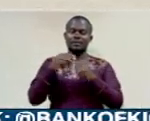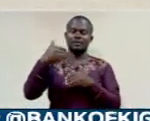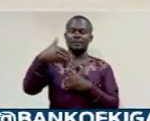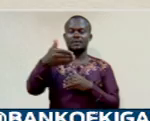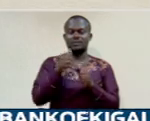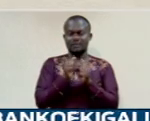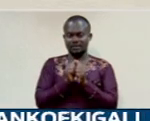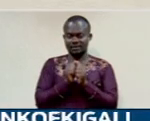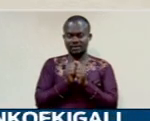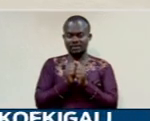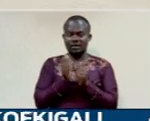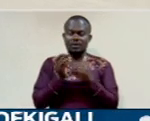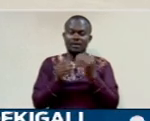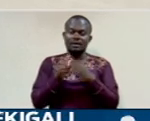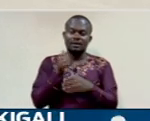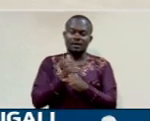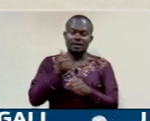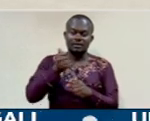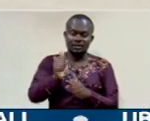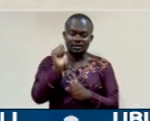munsi, wenda akazi akora